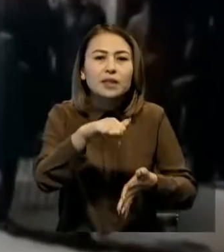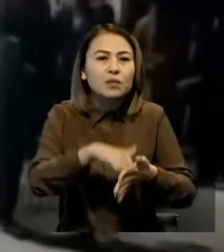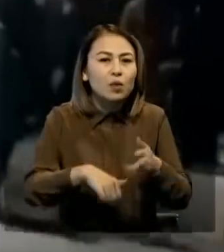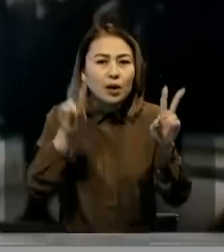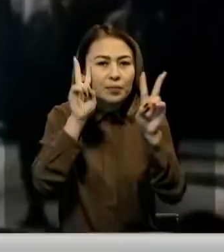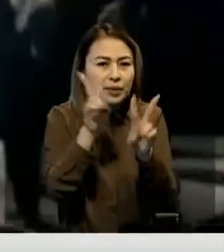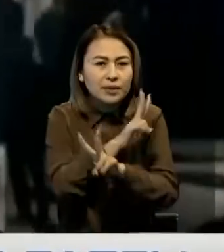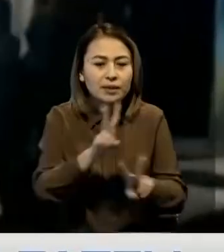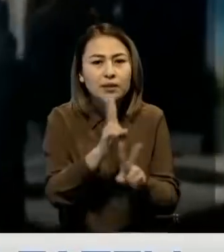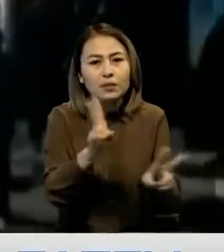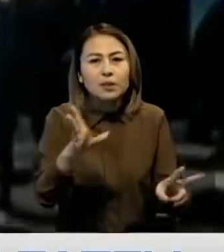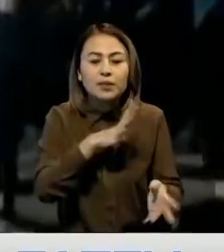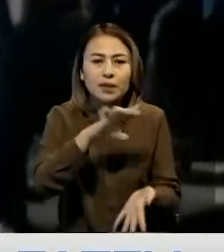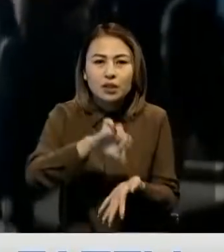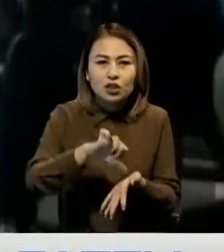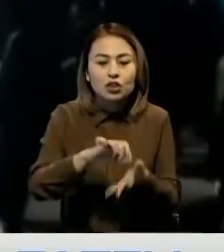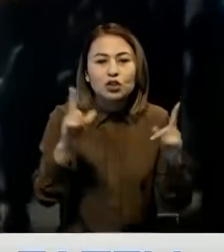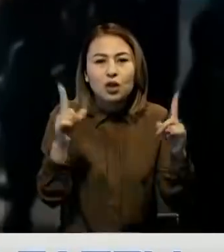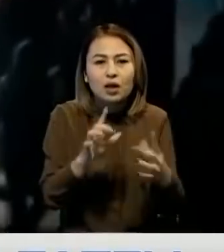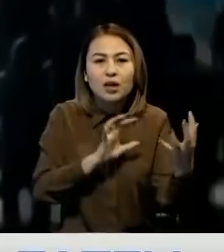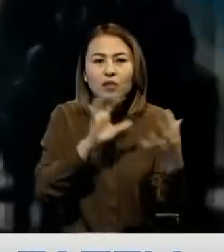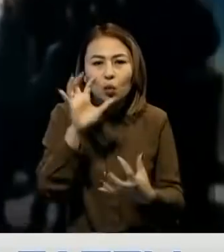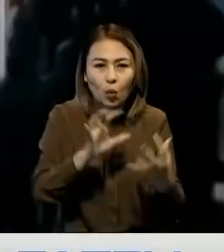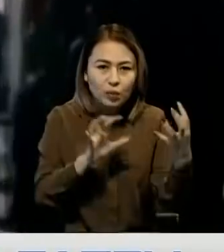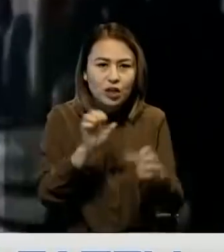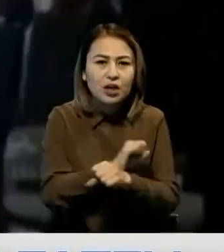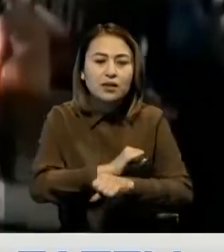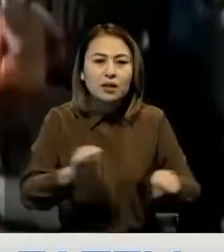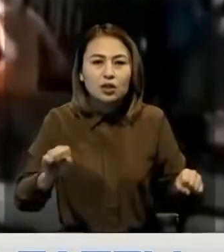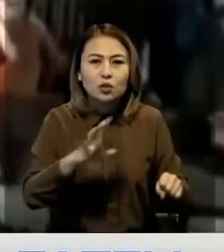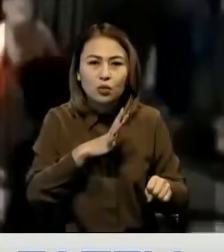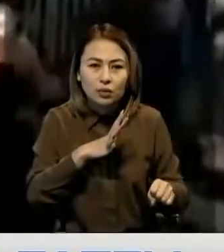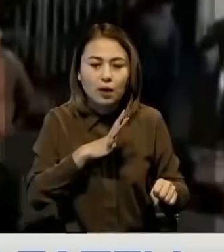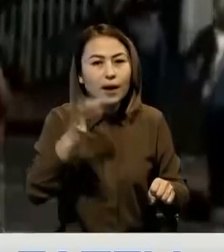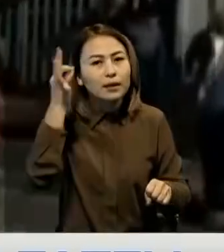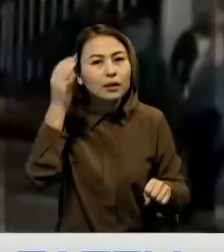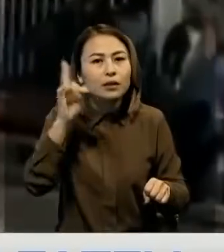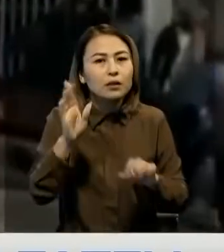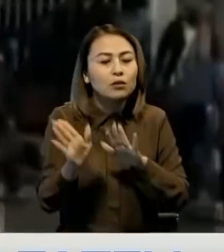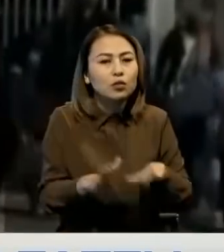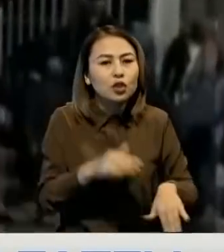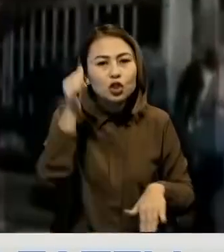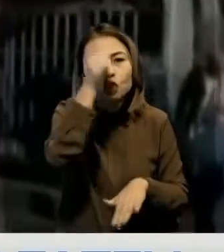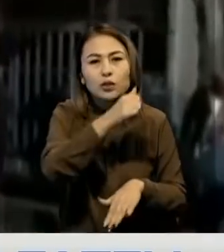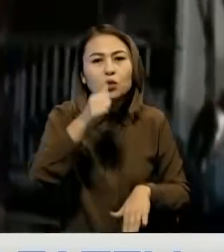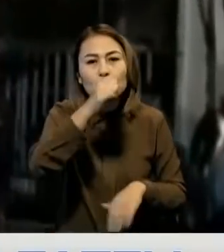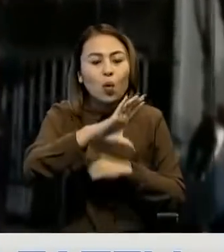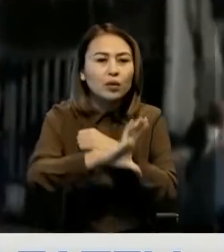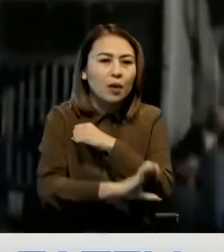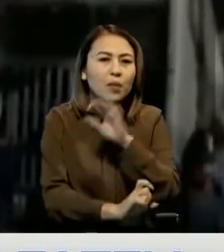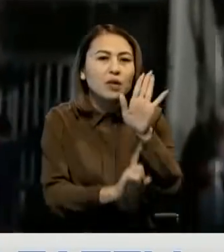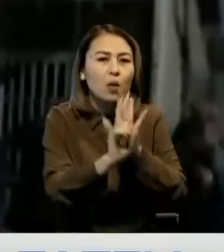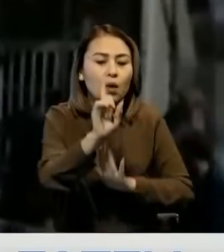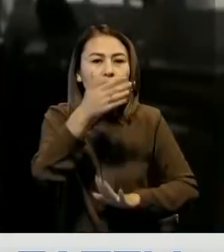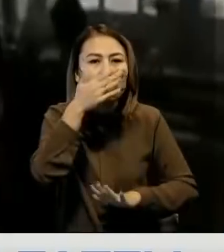не себеп болған белгісіз. Кейбір дерекке сәйкес шағын автобусқа жарылғыш зат қойылған. Айта кетейін, өткен жылдың